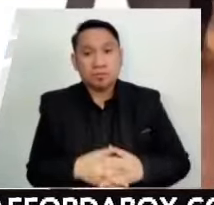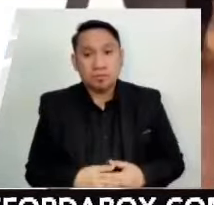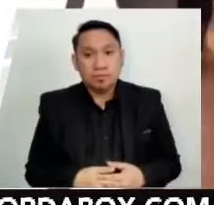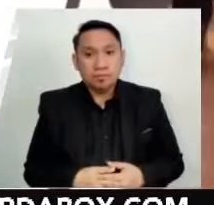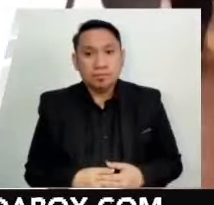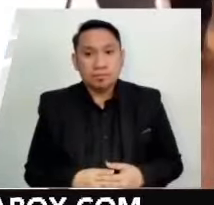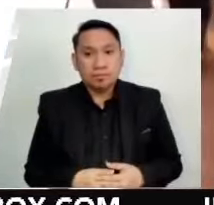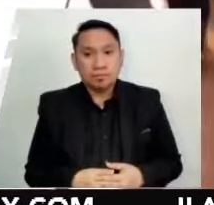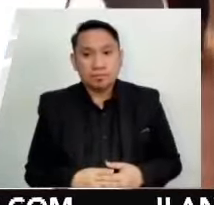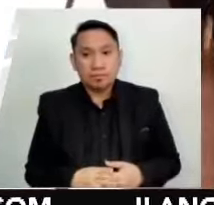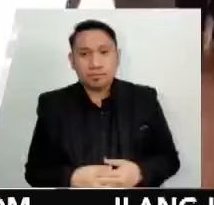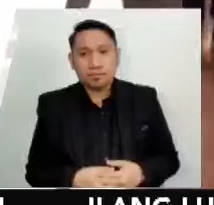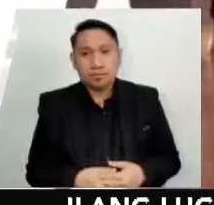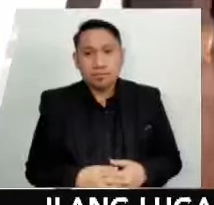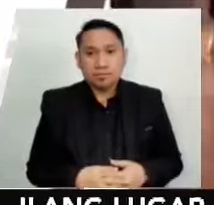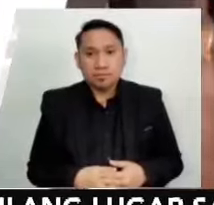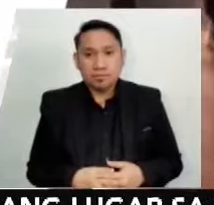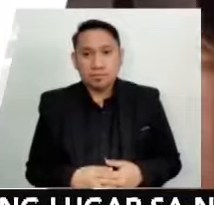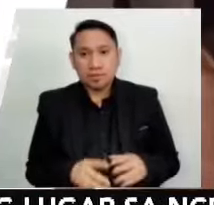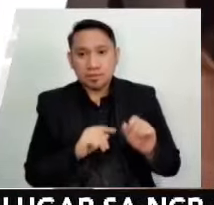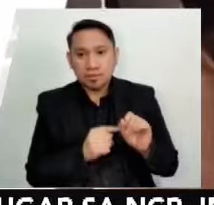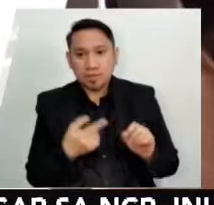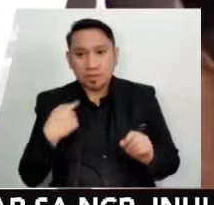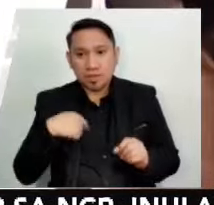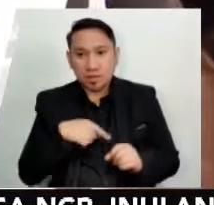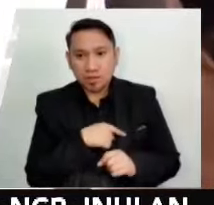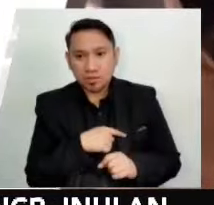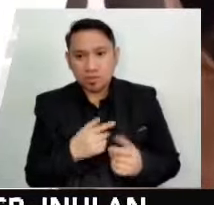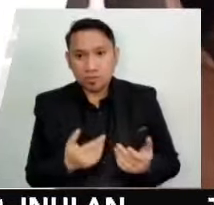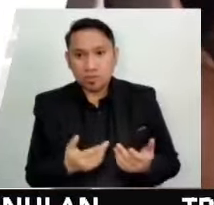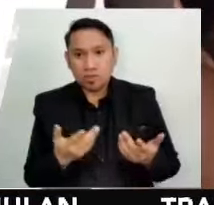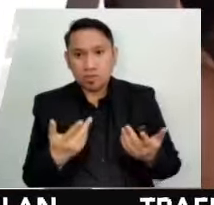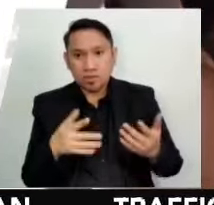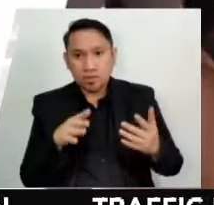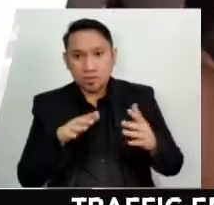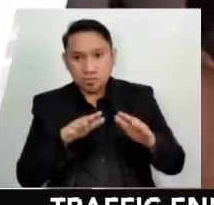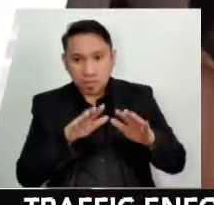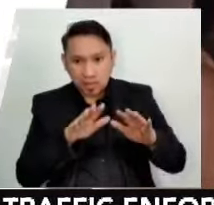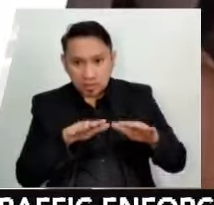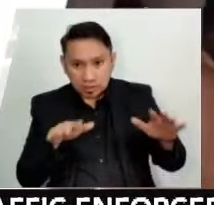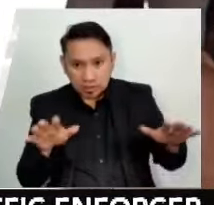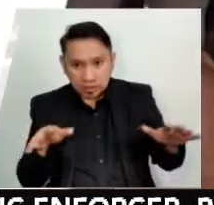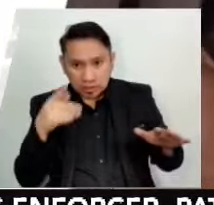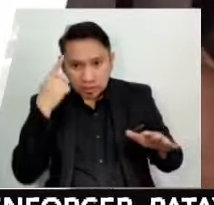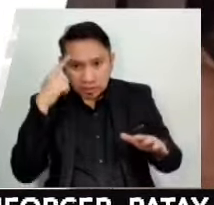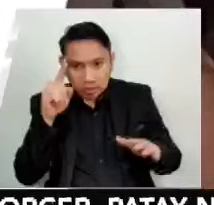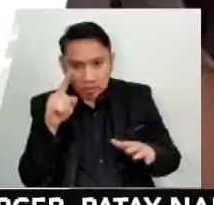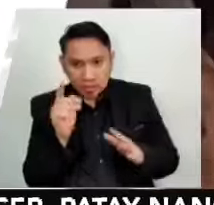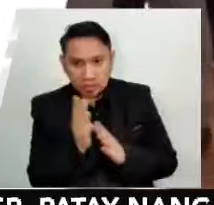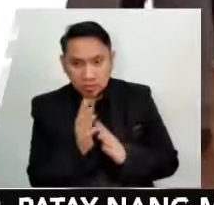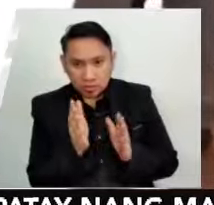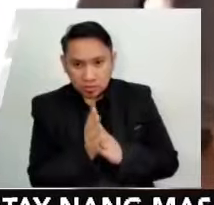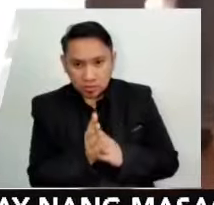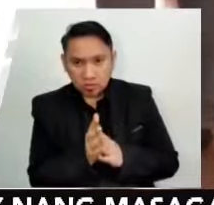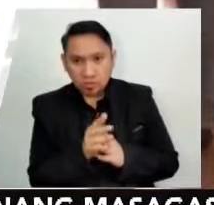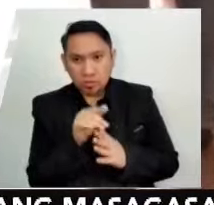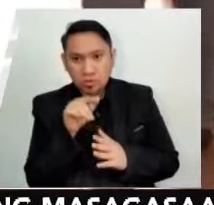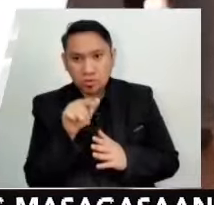Actually um most of the time ang atong mga bata na sa eskwelahan so nalipay kayong mga eskwelahan